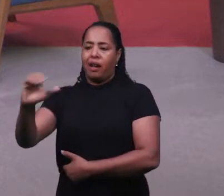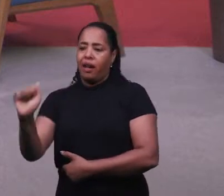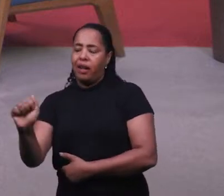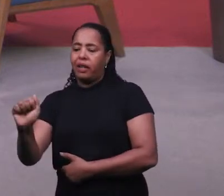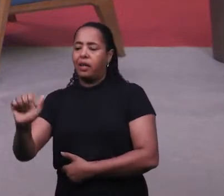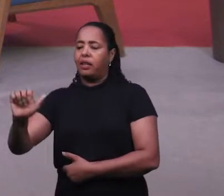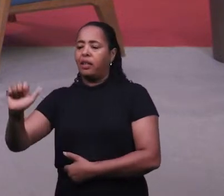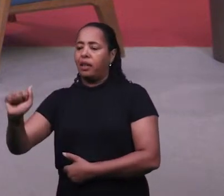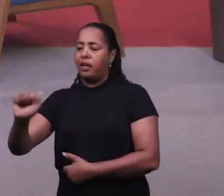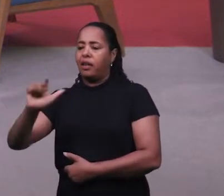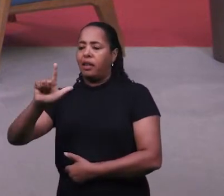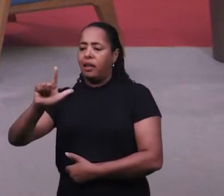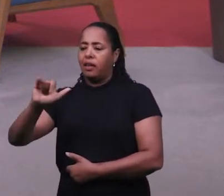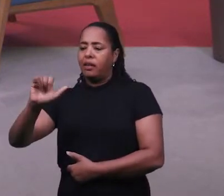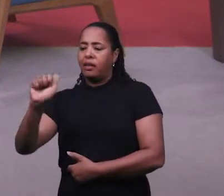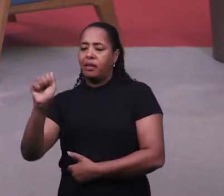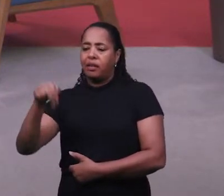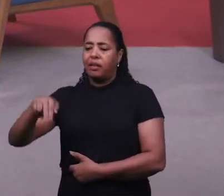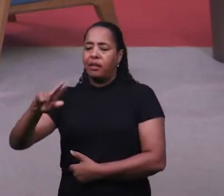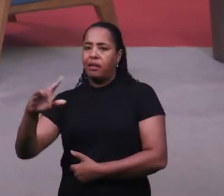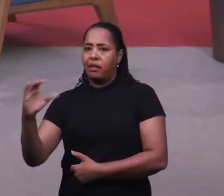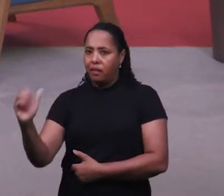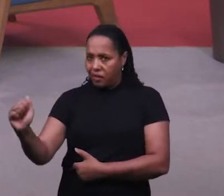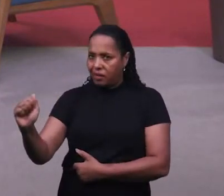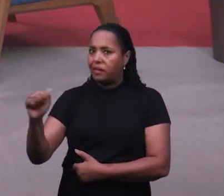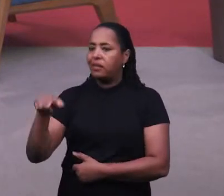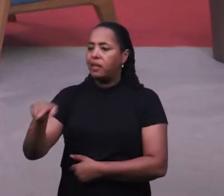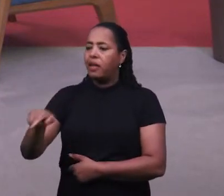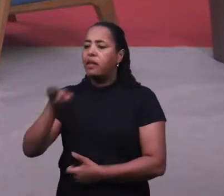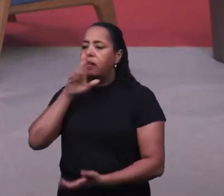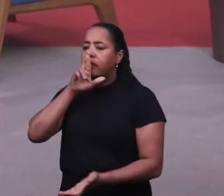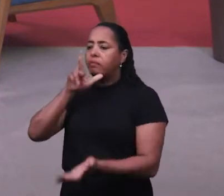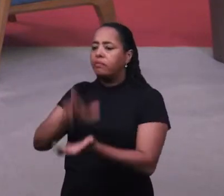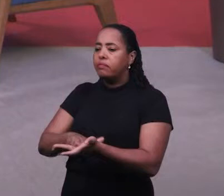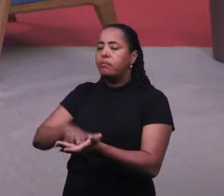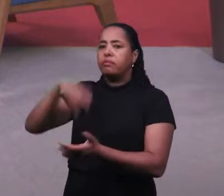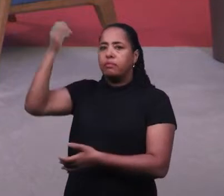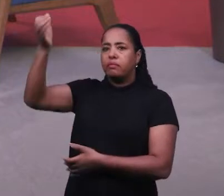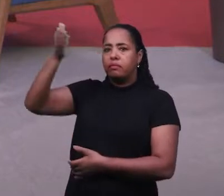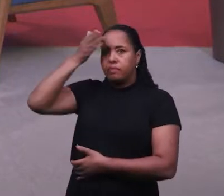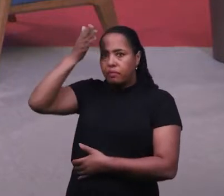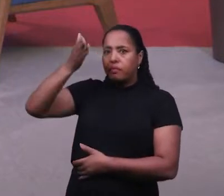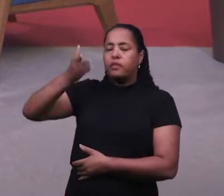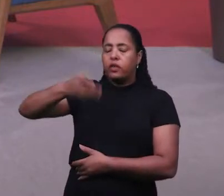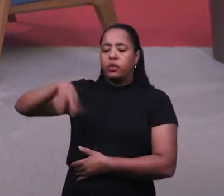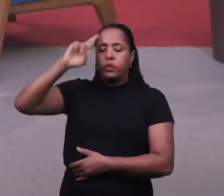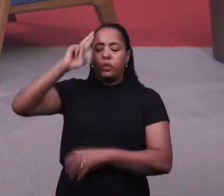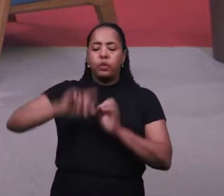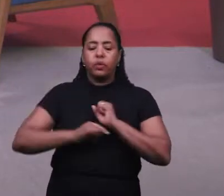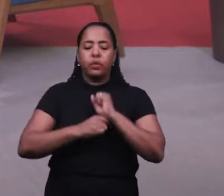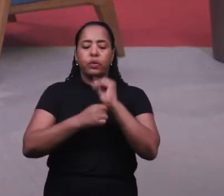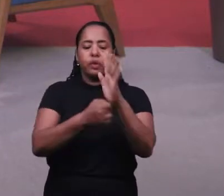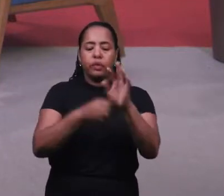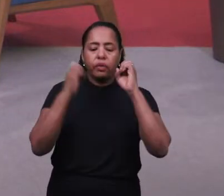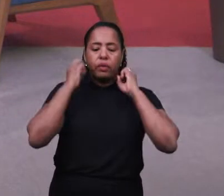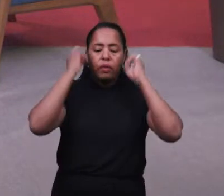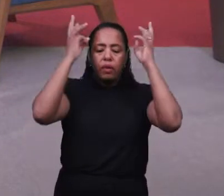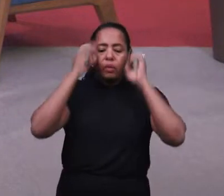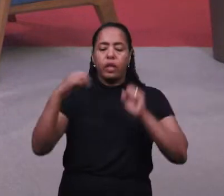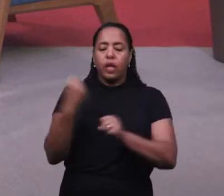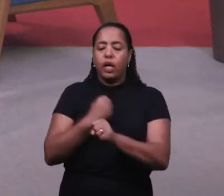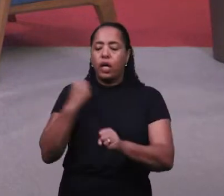l'alliance, l'arche du conseil du Seigneur, l'arche qui a été fruit de la révélation que le Seigneur a donnée à Moïse dans le